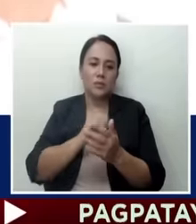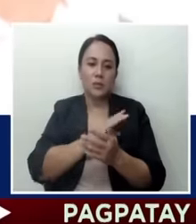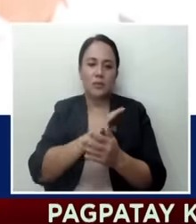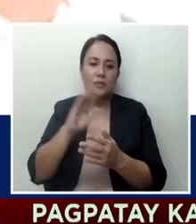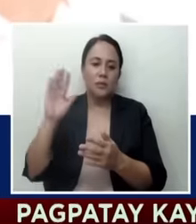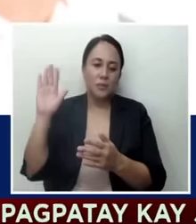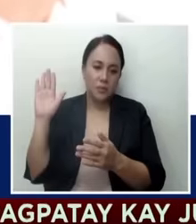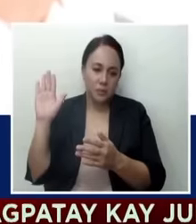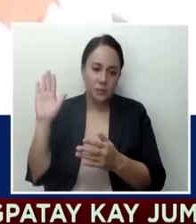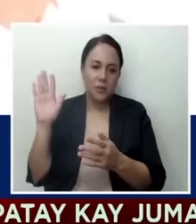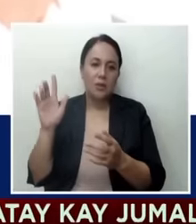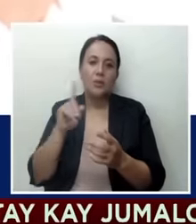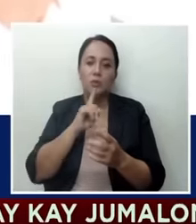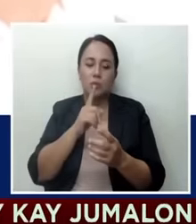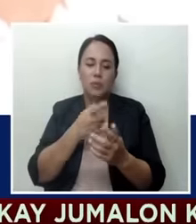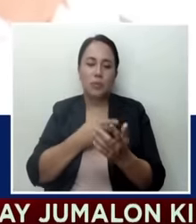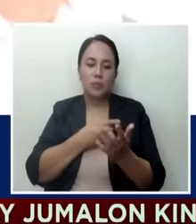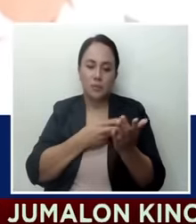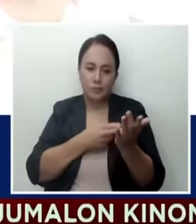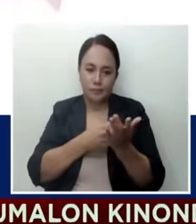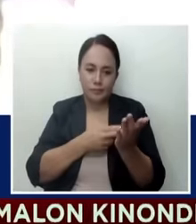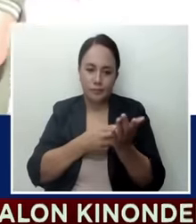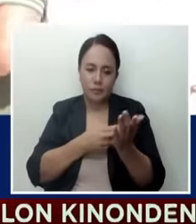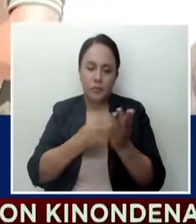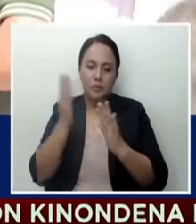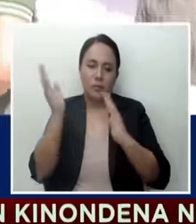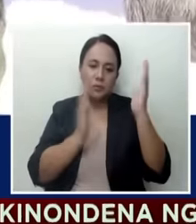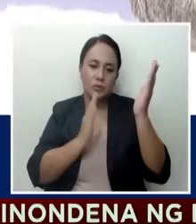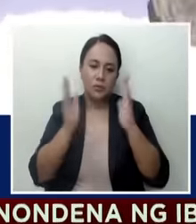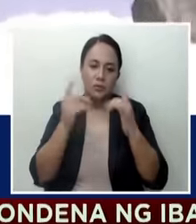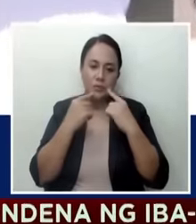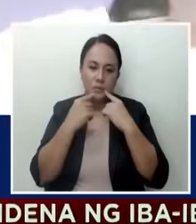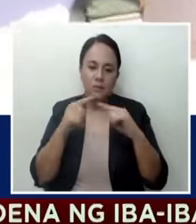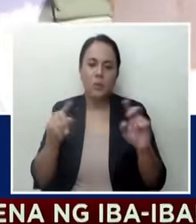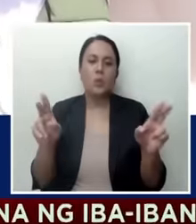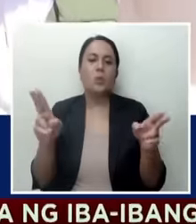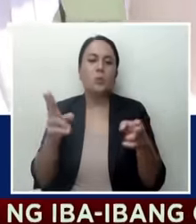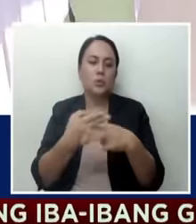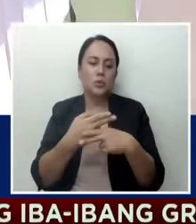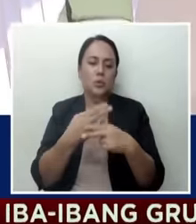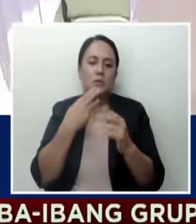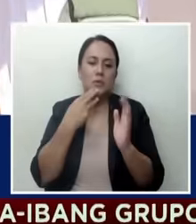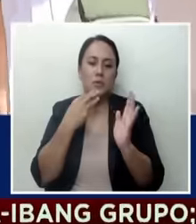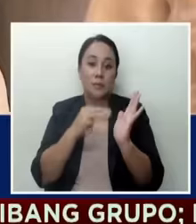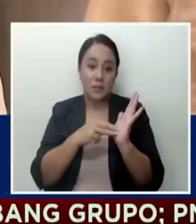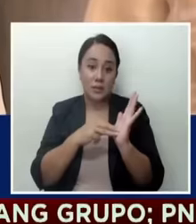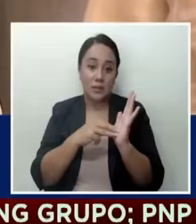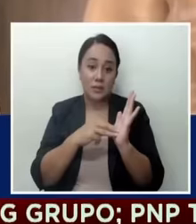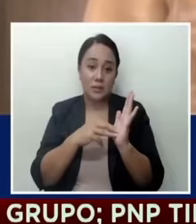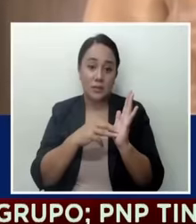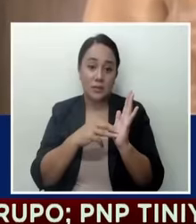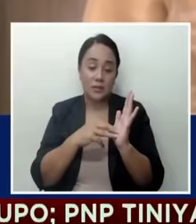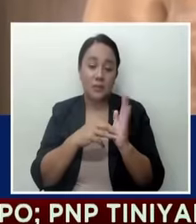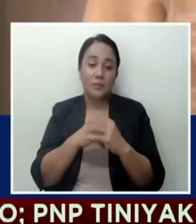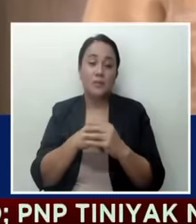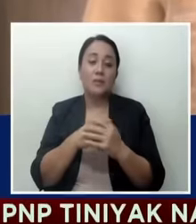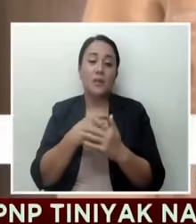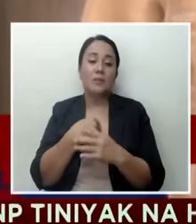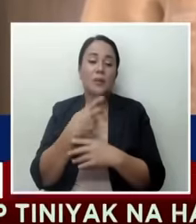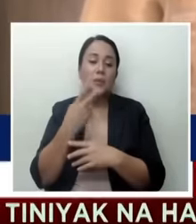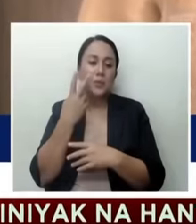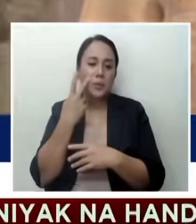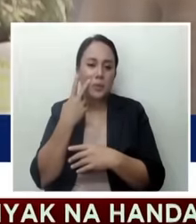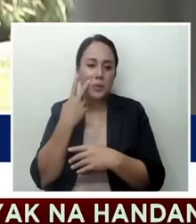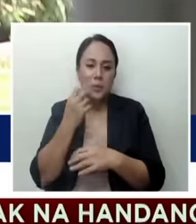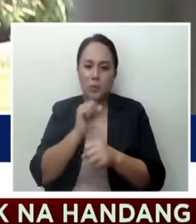na magiging tapat sa panunungkulan sa publiko. Maikli ang kanyang naging mensahe. I'm just looking forward to working